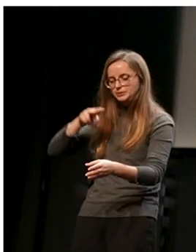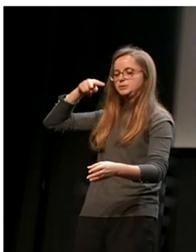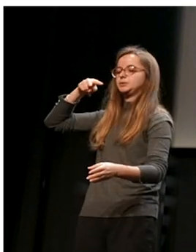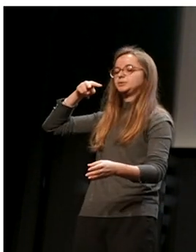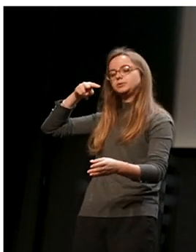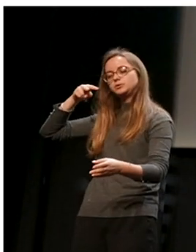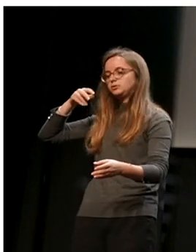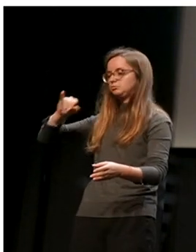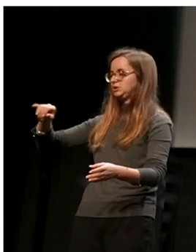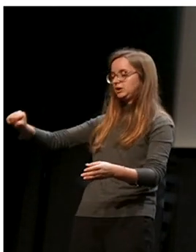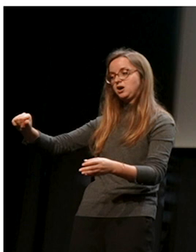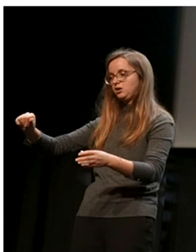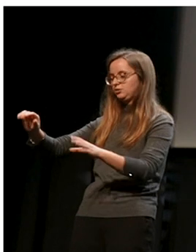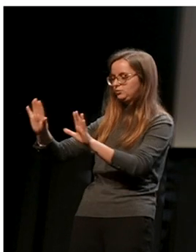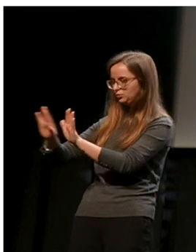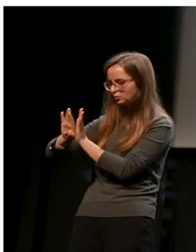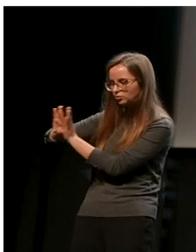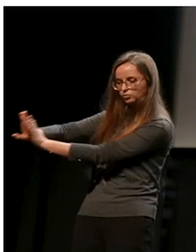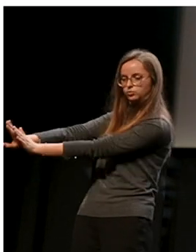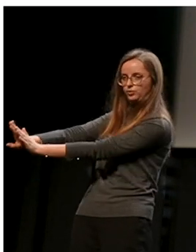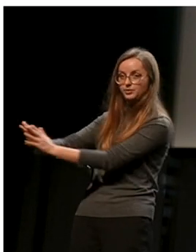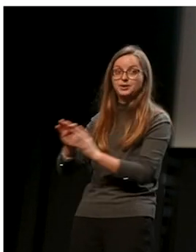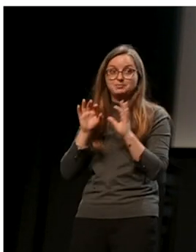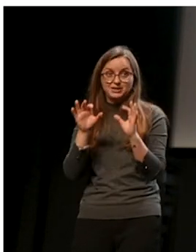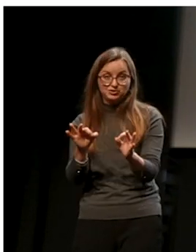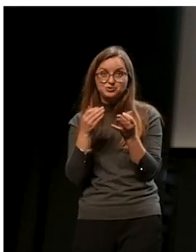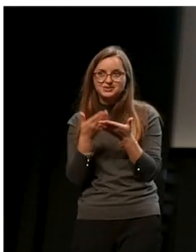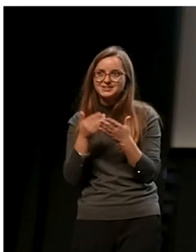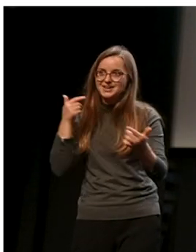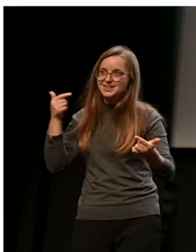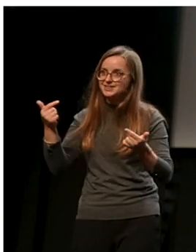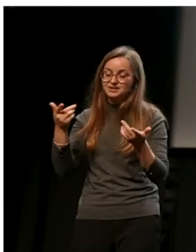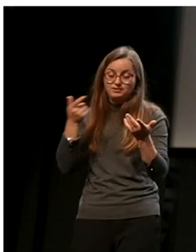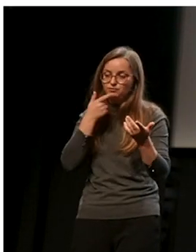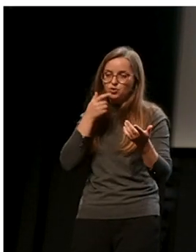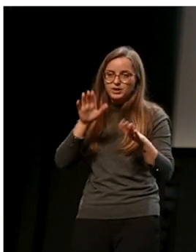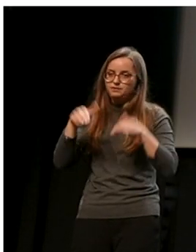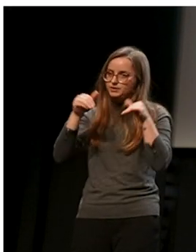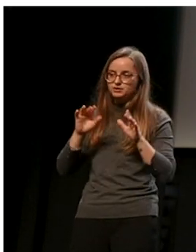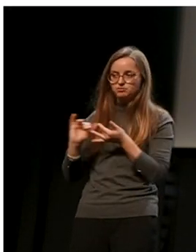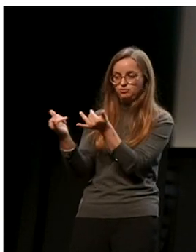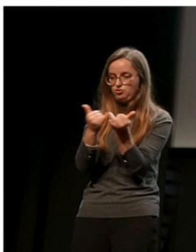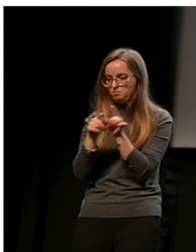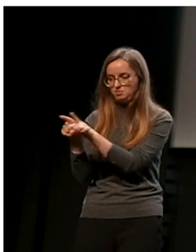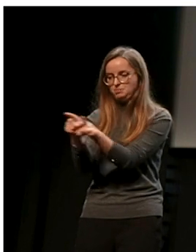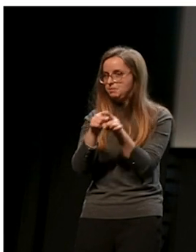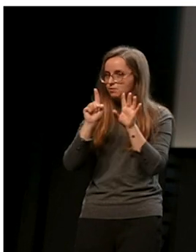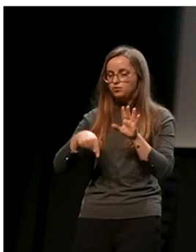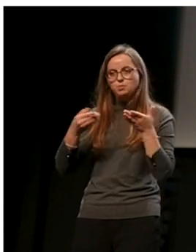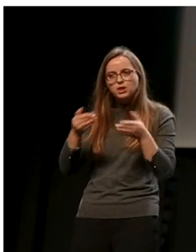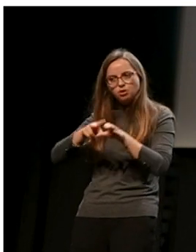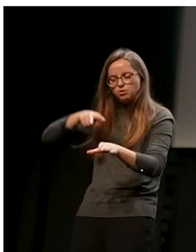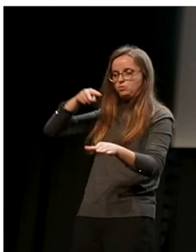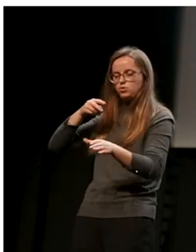finalement, ça ne va rien amener de nouveau, quoi? Bah alors justement, on n'en arrive pas là et on fait quelque chose tout de suite, quoi. C'est-à-dire que là, le risque,